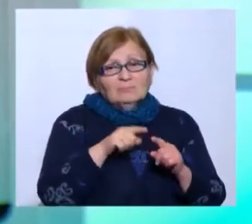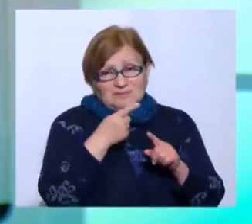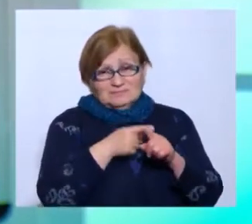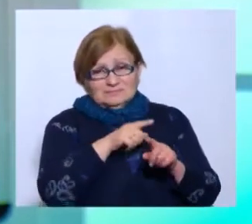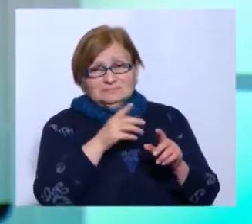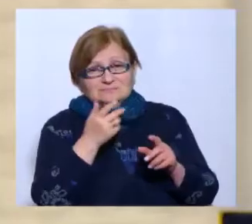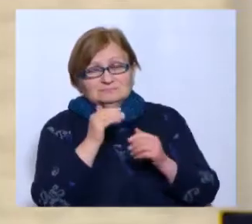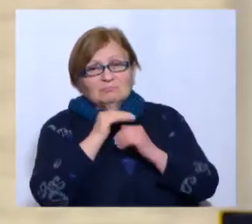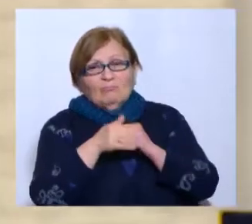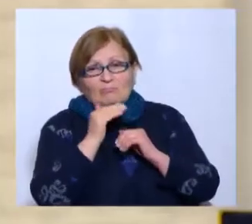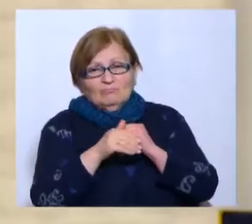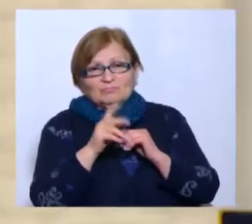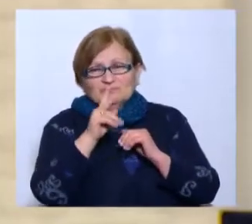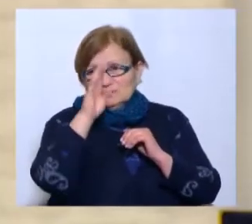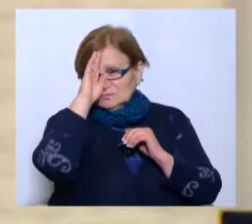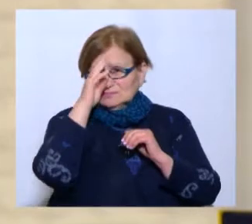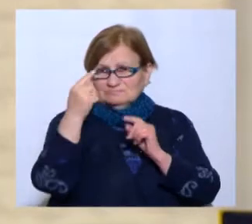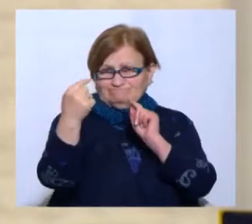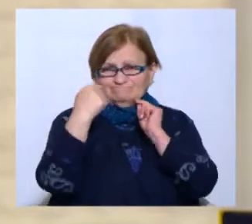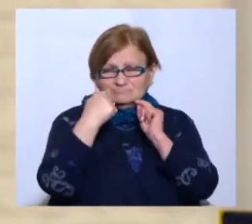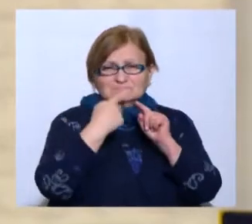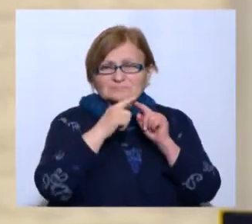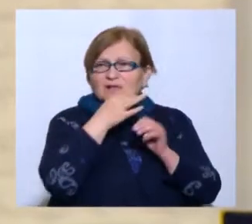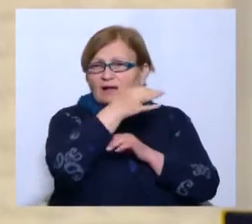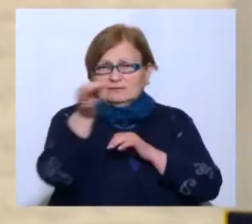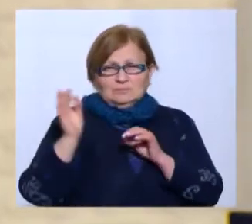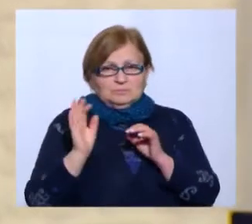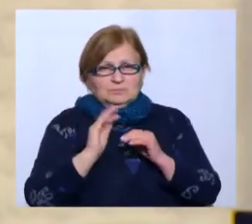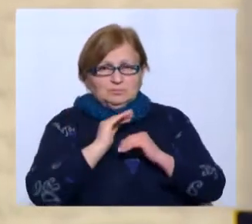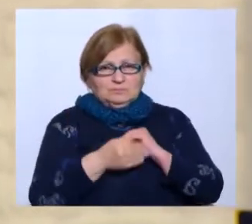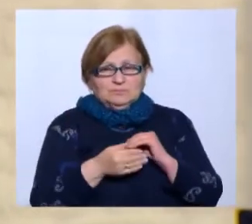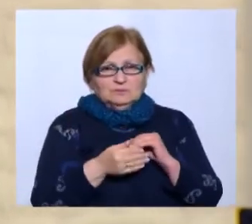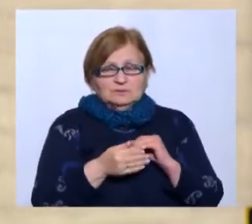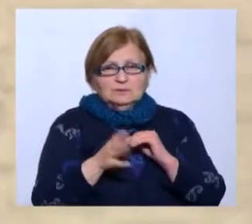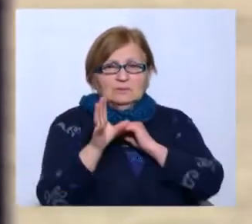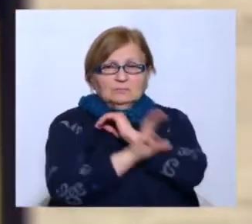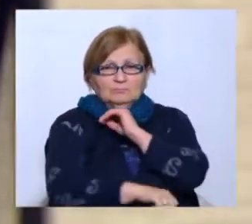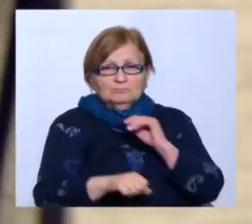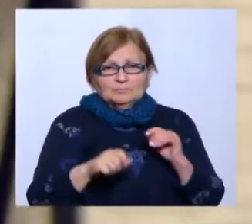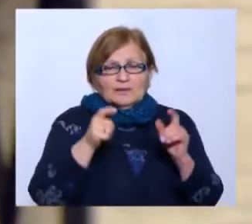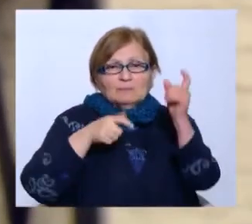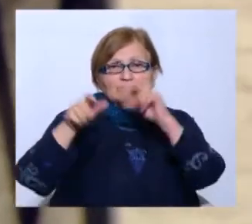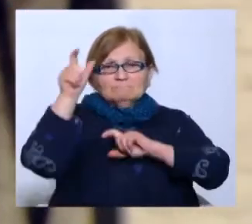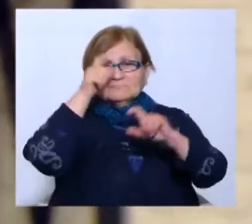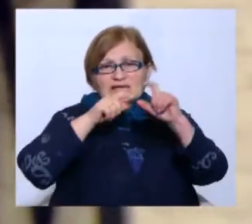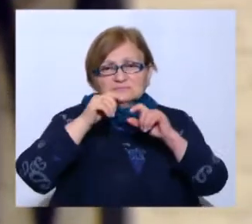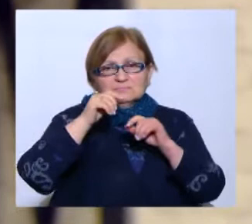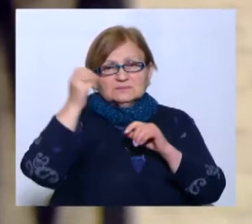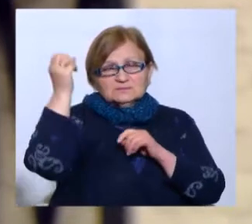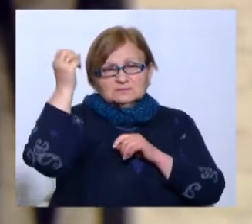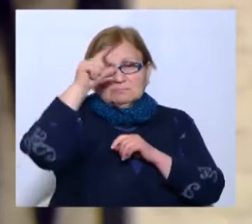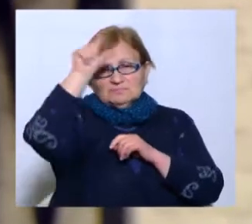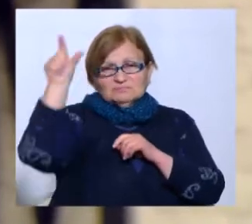იგი ტრულად განწყობილი სამყაროსაგან. და ბოლოს ლექსში მთაწმინდის თვარე